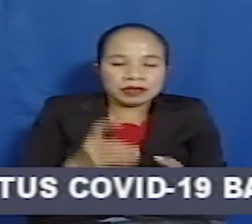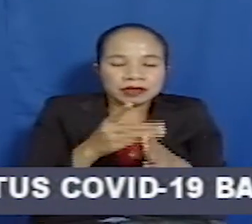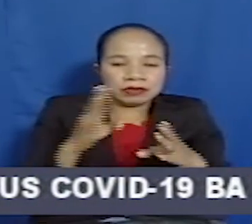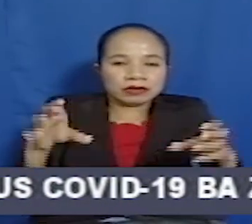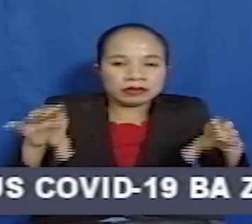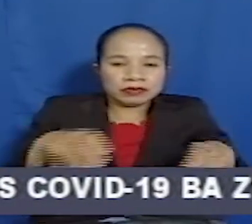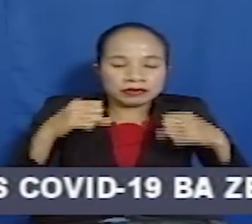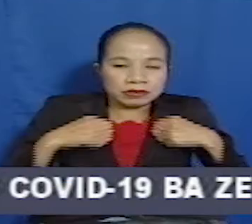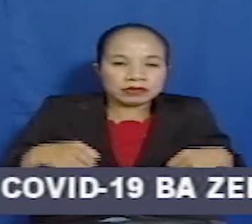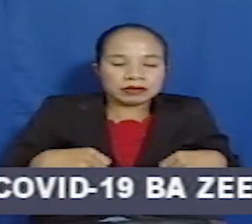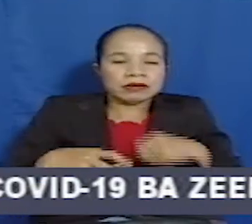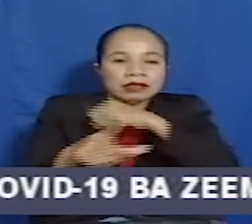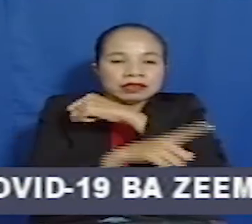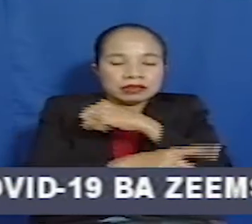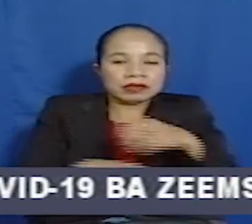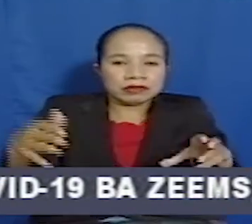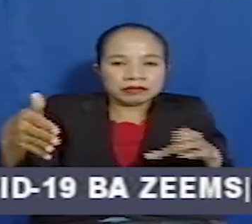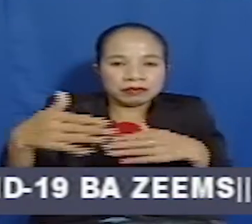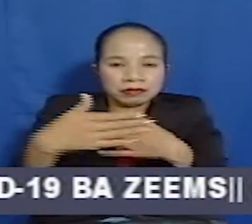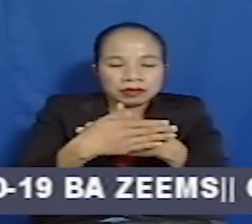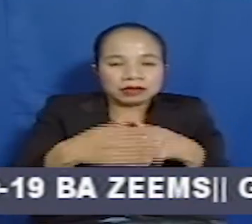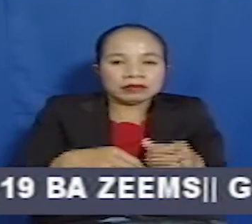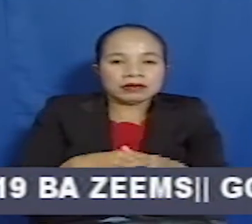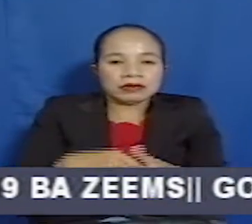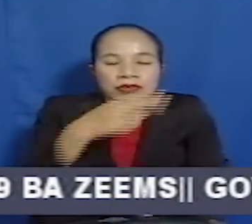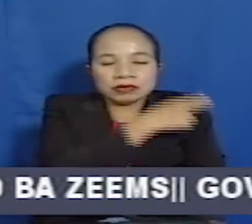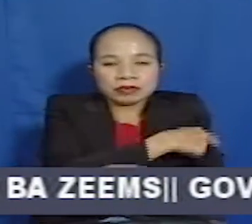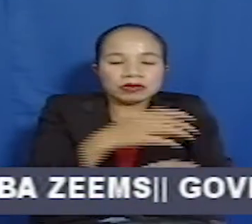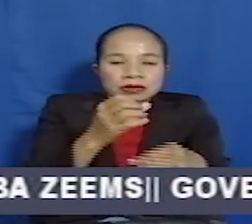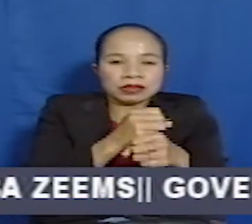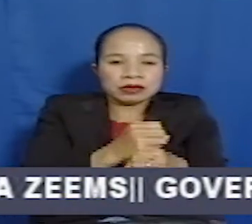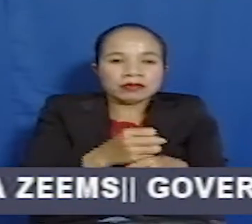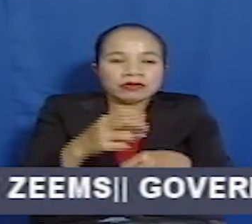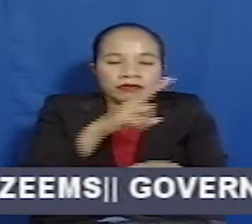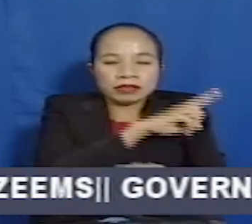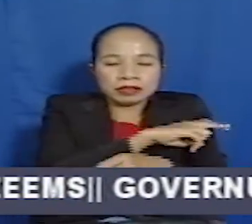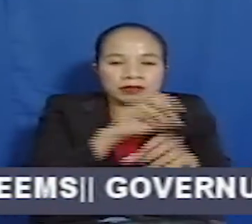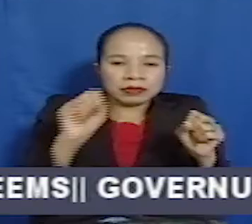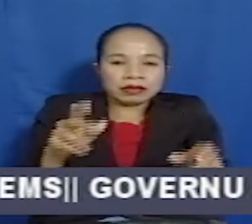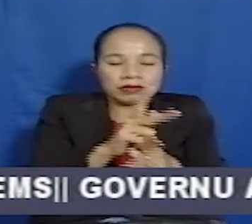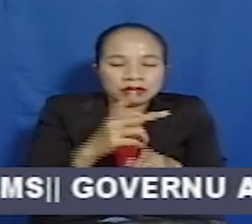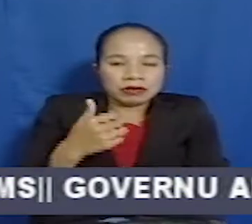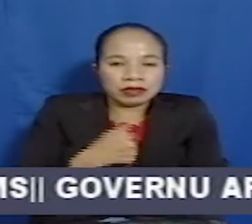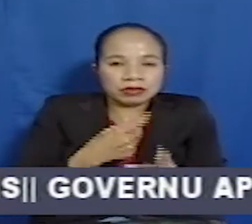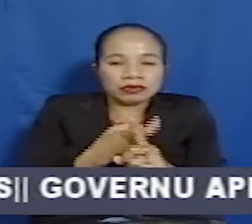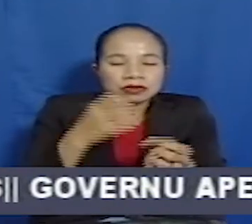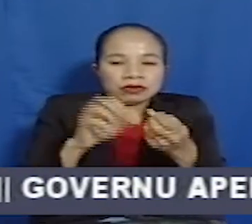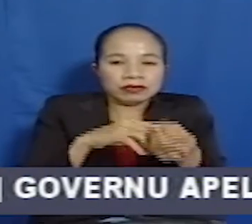besikan ba sentru imunizasaun na AstraZeneca ne be establesiru na Rodissimo vacina no nebele protese anhu si